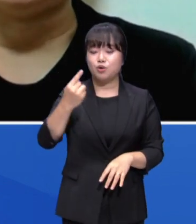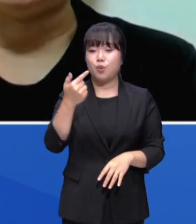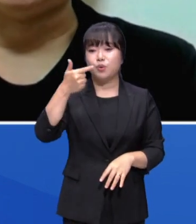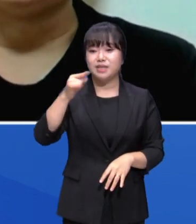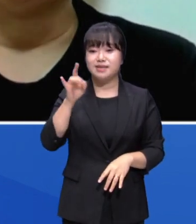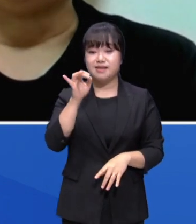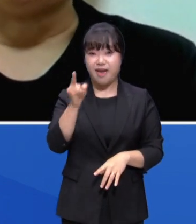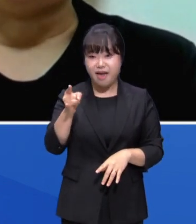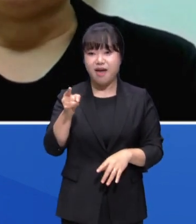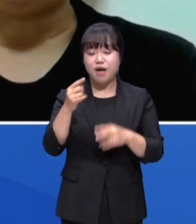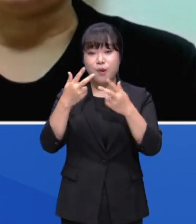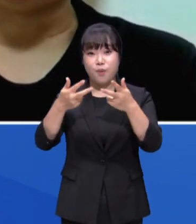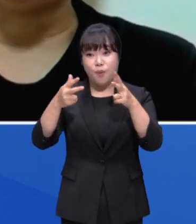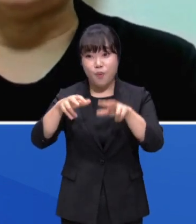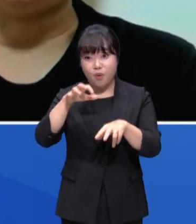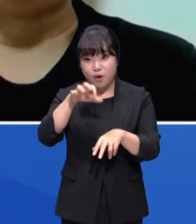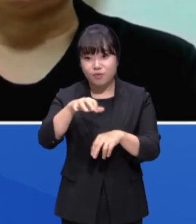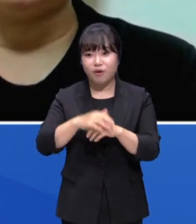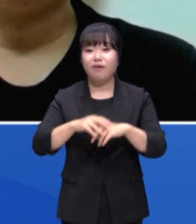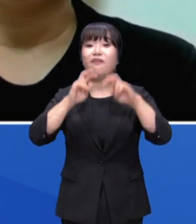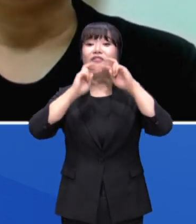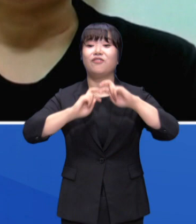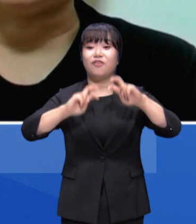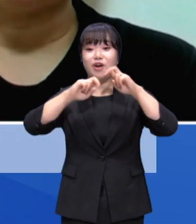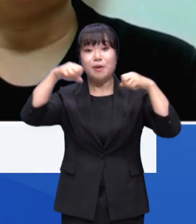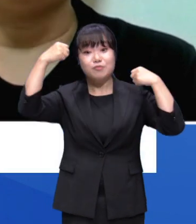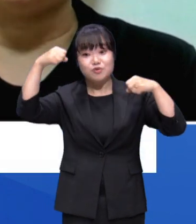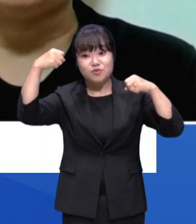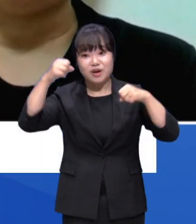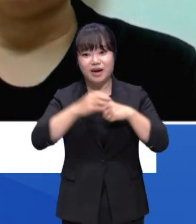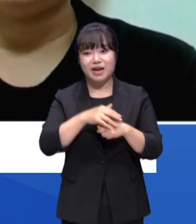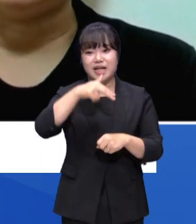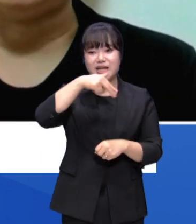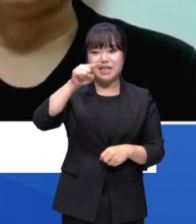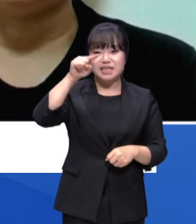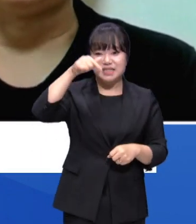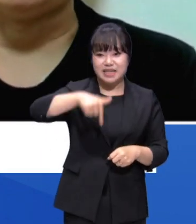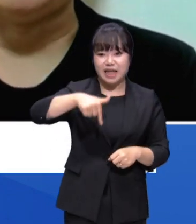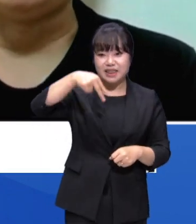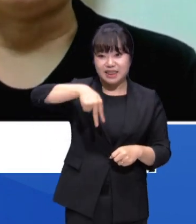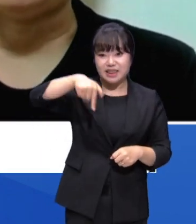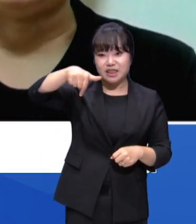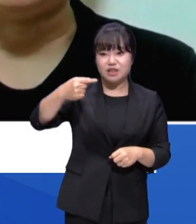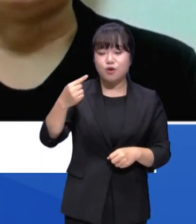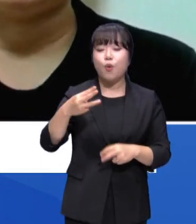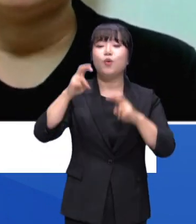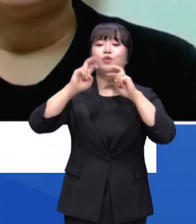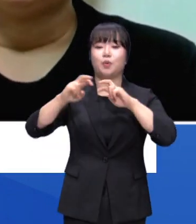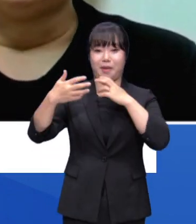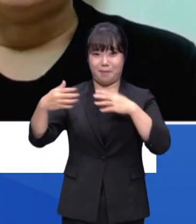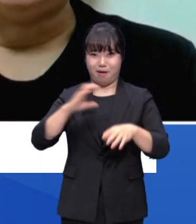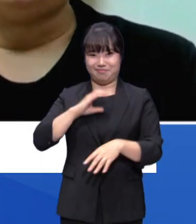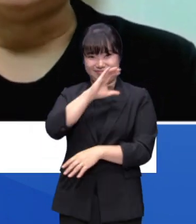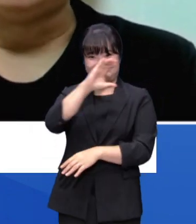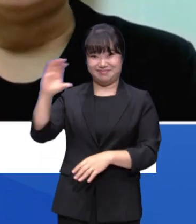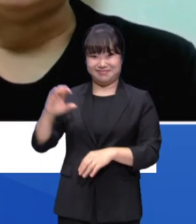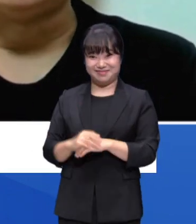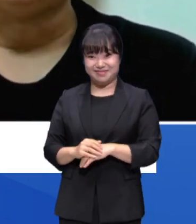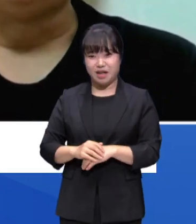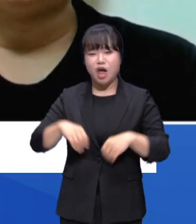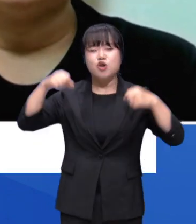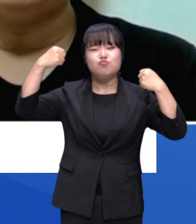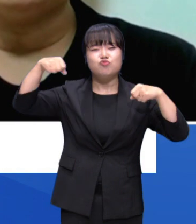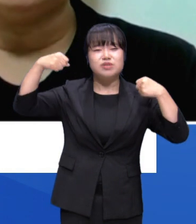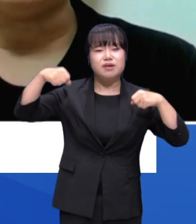무대에서 펼쳐진 예, 주크박스 가요 뮤지컬 잣골 노래방 콩쿠르를 예, 관람하고 왔는데요. 예, 이